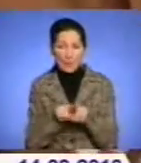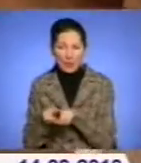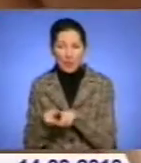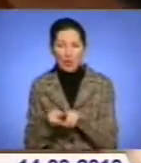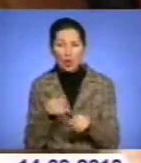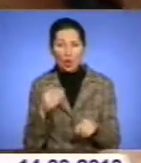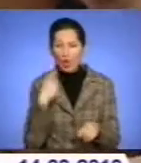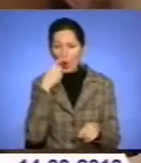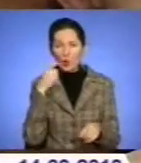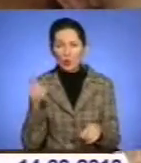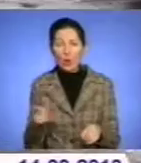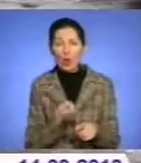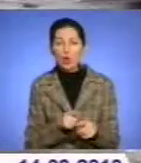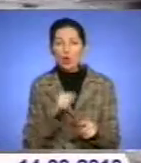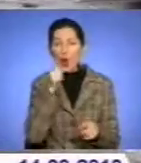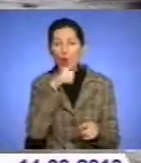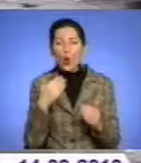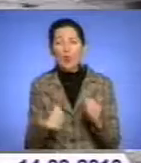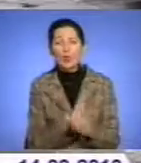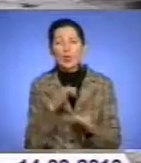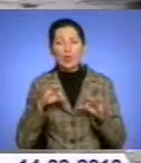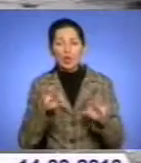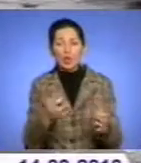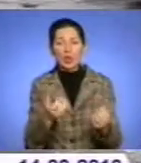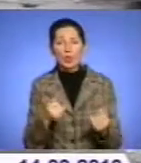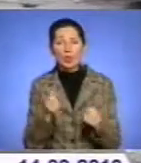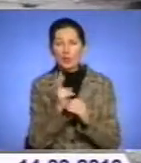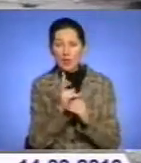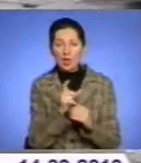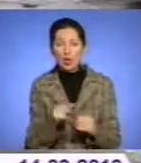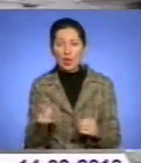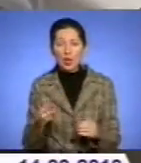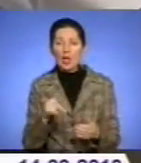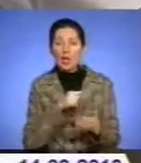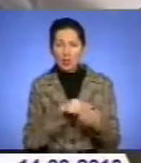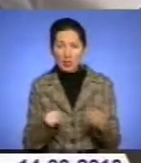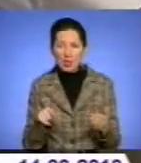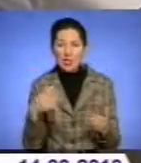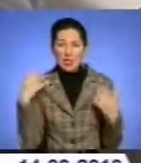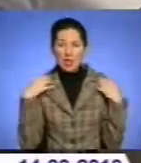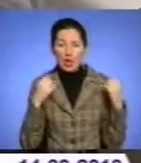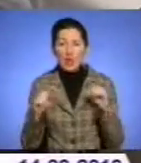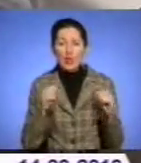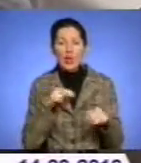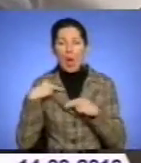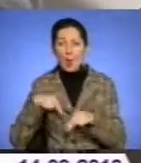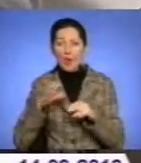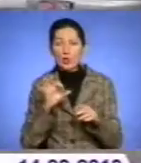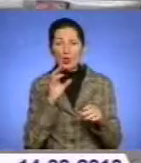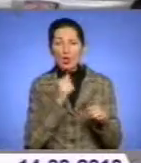осіб. Цьогоріч новенькі авто отримали уже 12 людей. Як зазначила начальник управління праці та соціального захисту